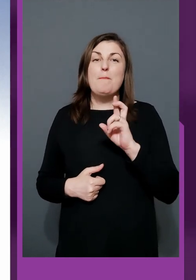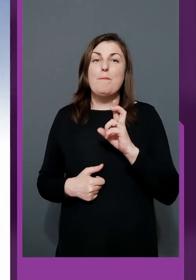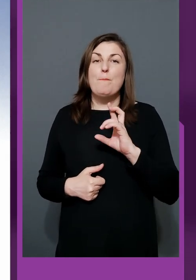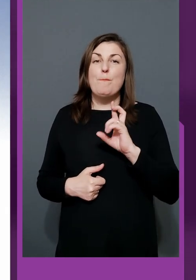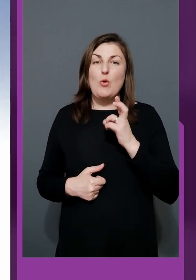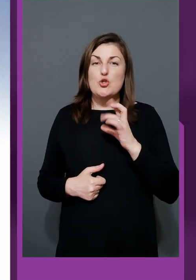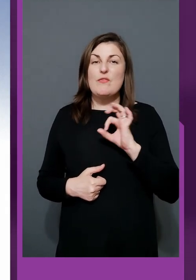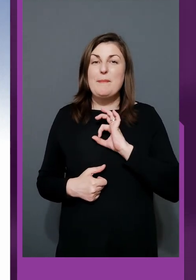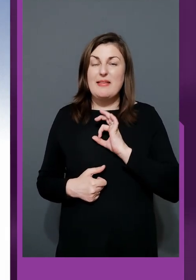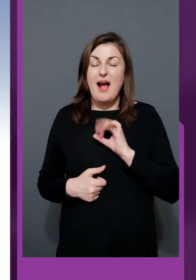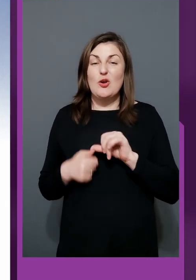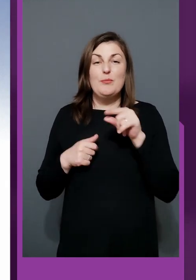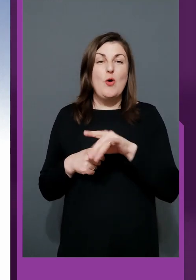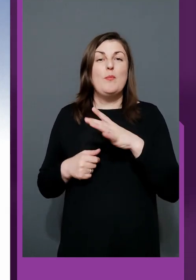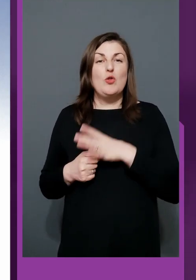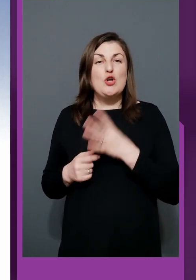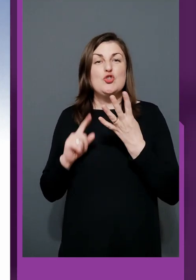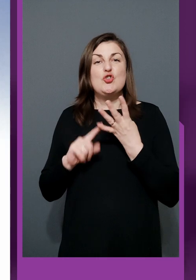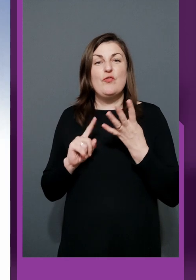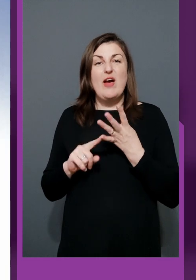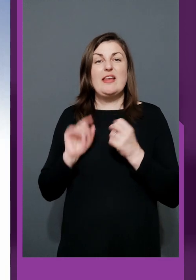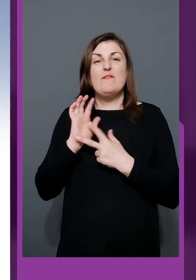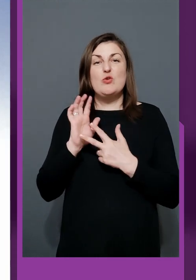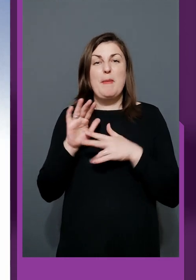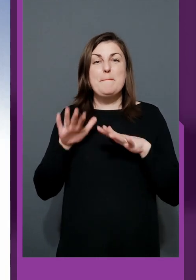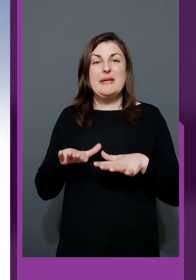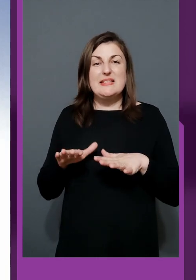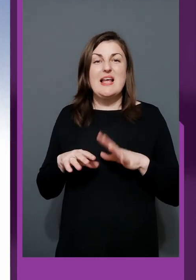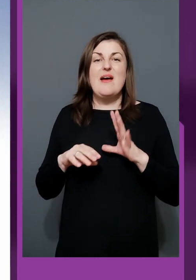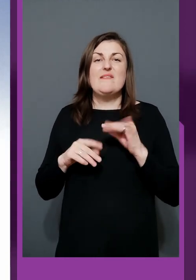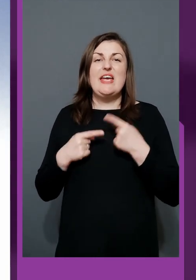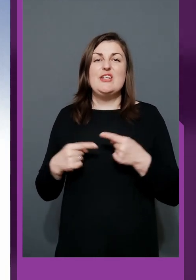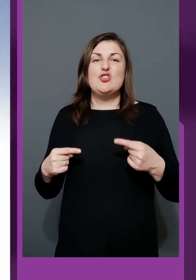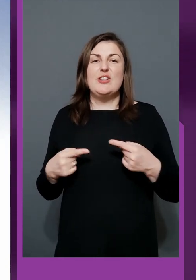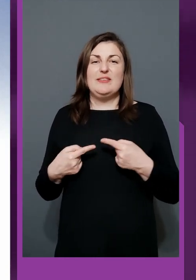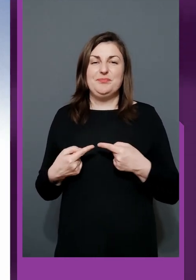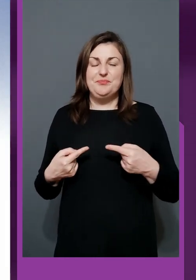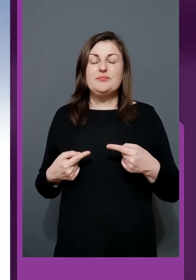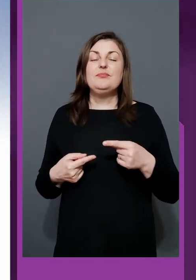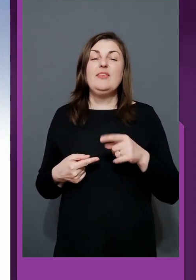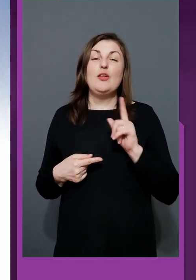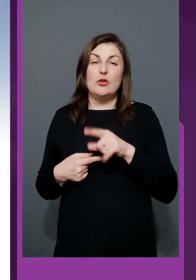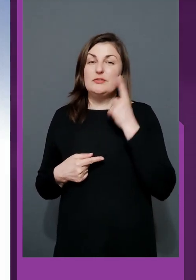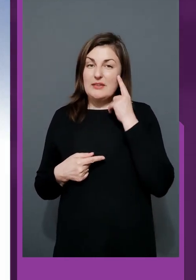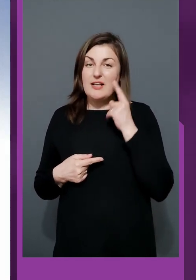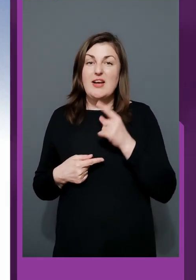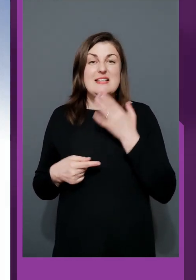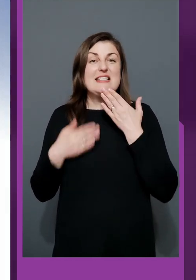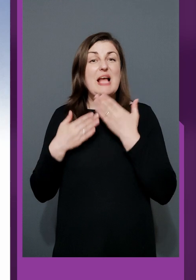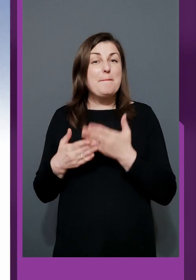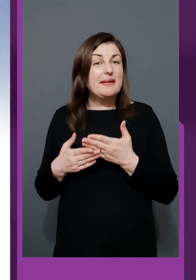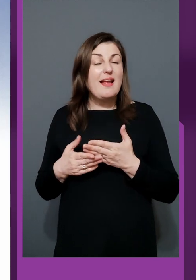бронзових медалі окрім того було також четверте і восьме місце в інших дисциплінах тож знаєш